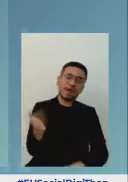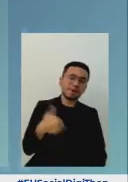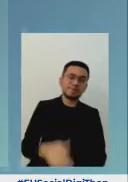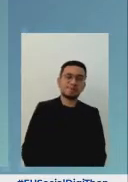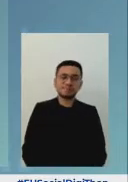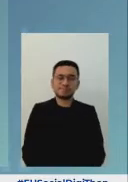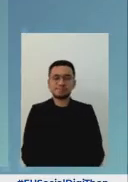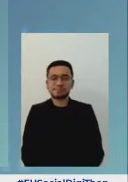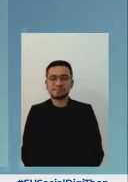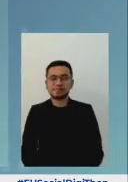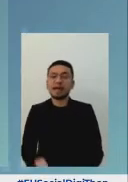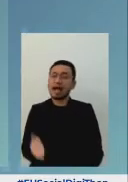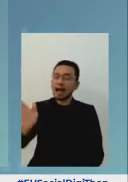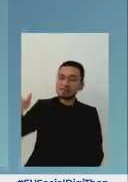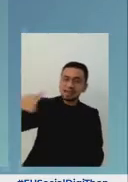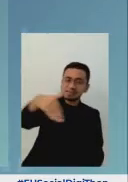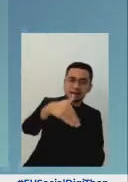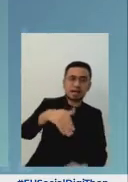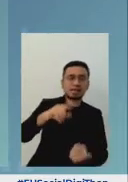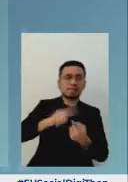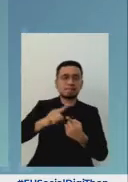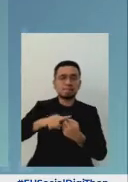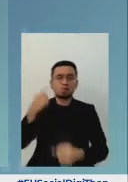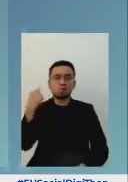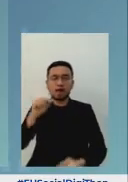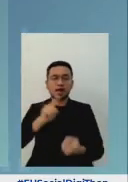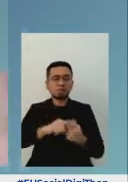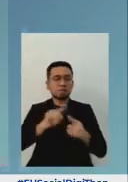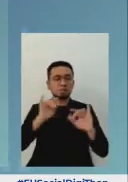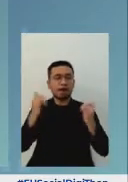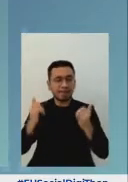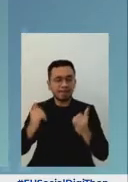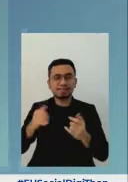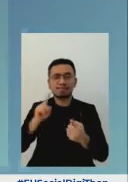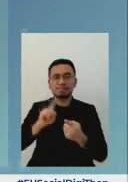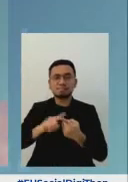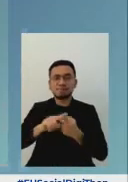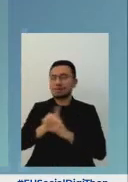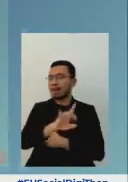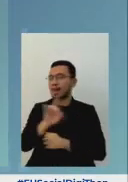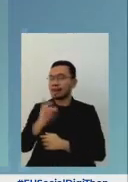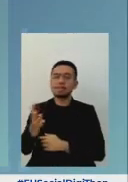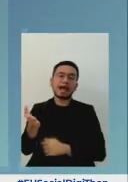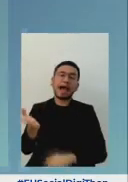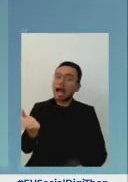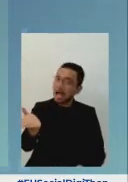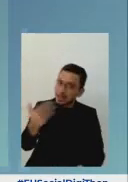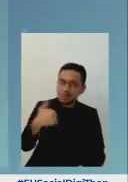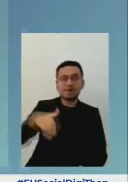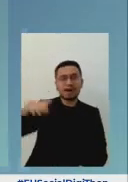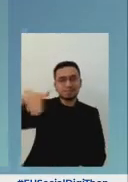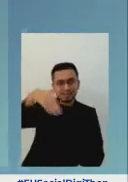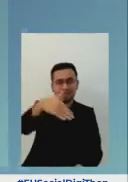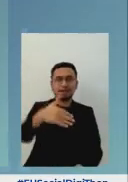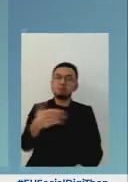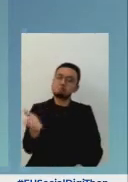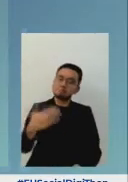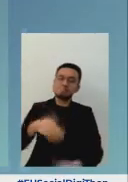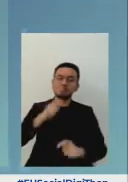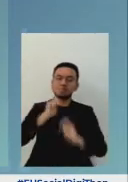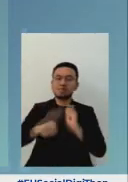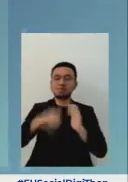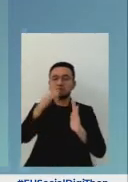sekarang teman, teman kuliah, teman main, teman apalagi teman les gitu ya. Ayo segera untuk kita